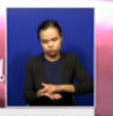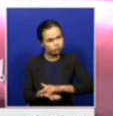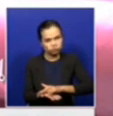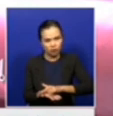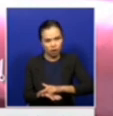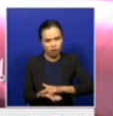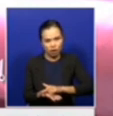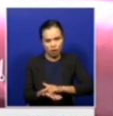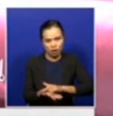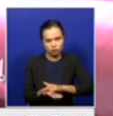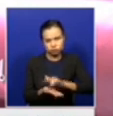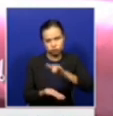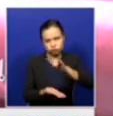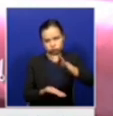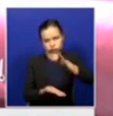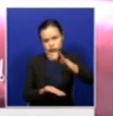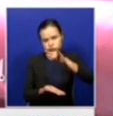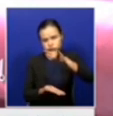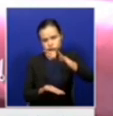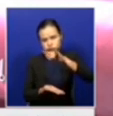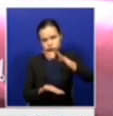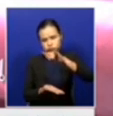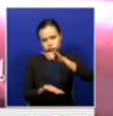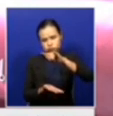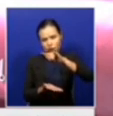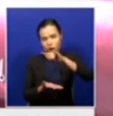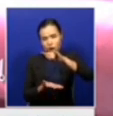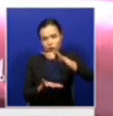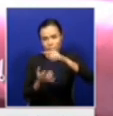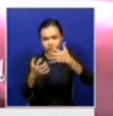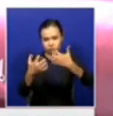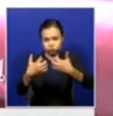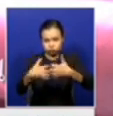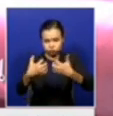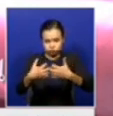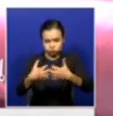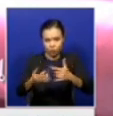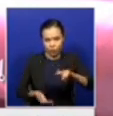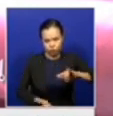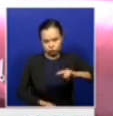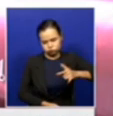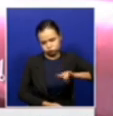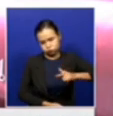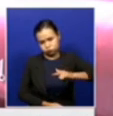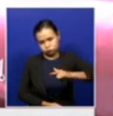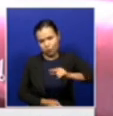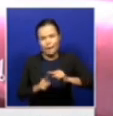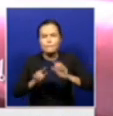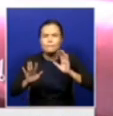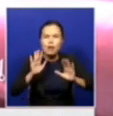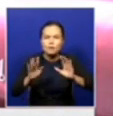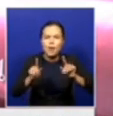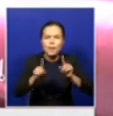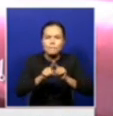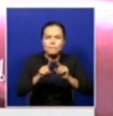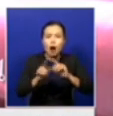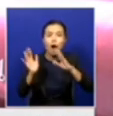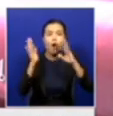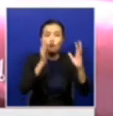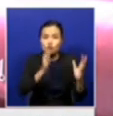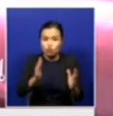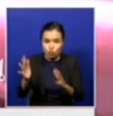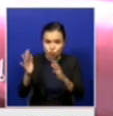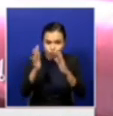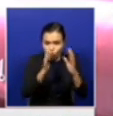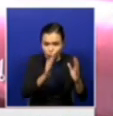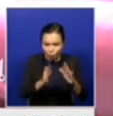ขึ้นฟ้าไปเป็นที่เรียบร้อยขณะนี้ครับเครื่องบินกำลังร่อนนะครับอาศัยแรงลมก็คือการใช้จ่ายภ